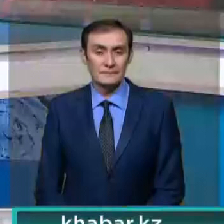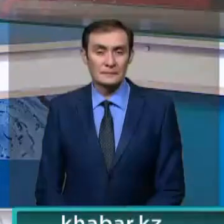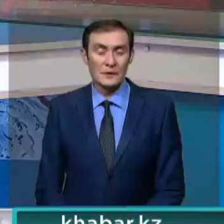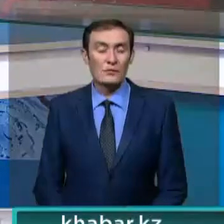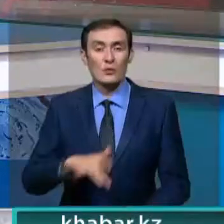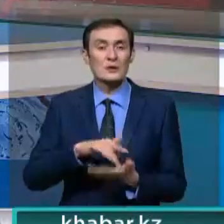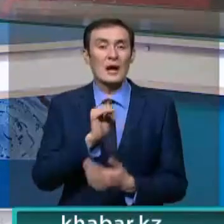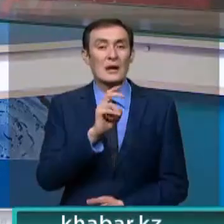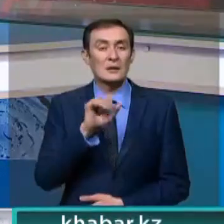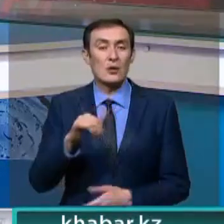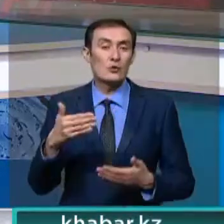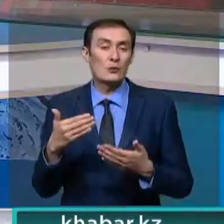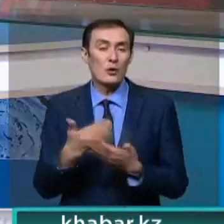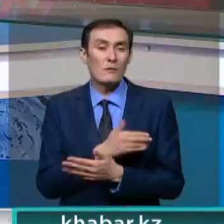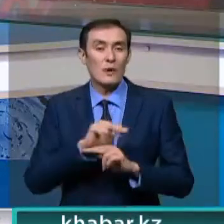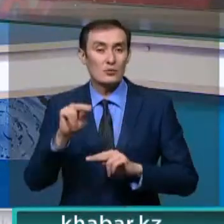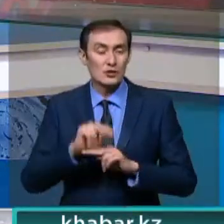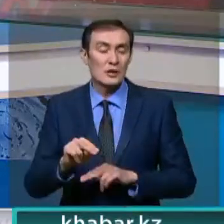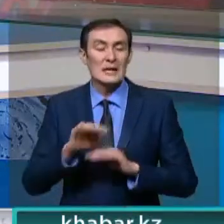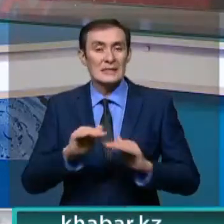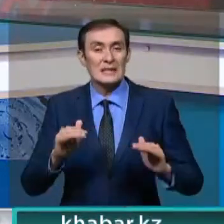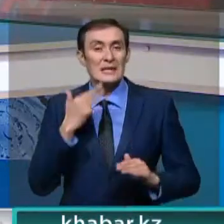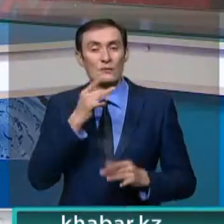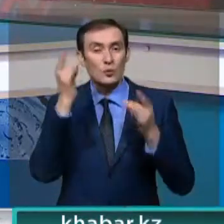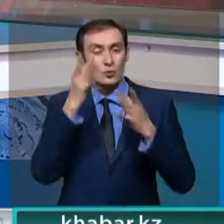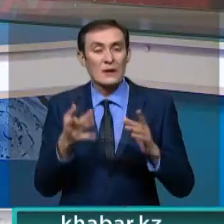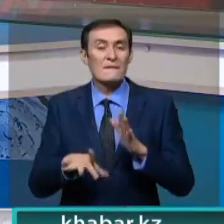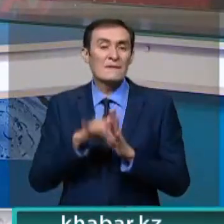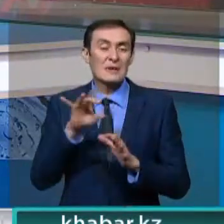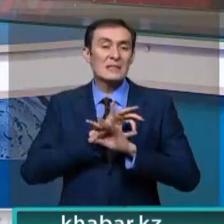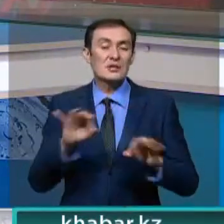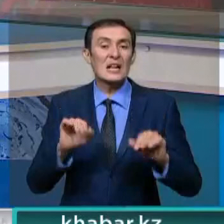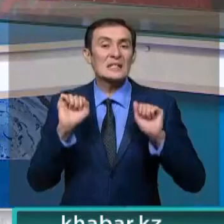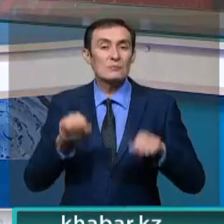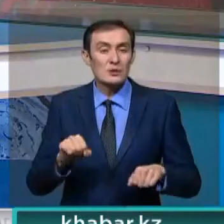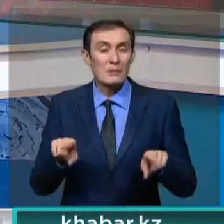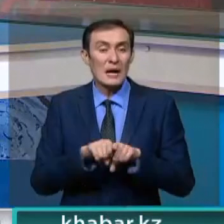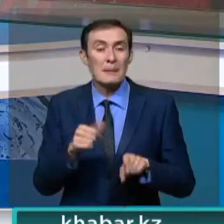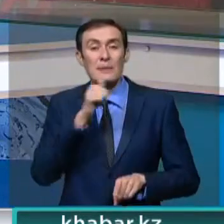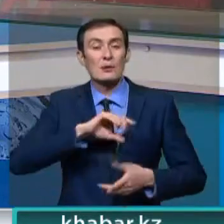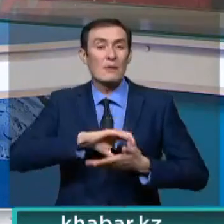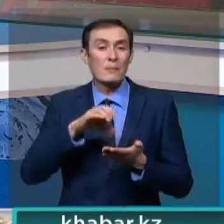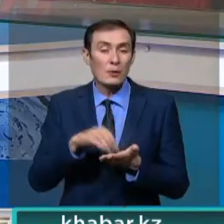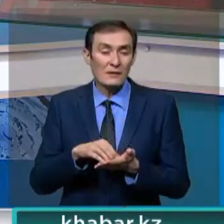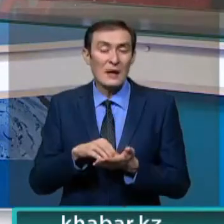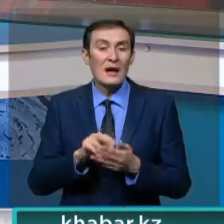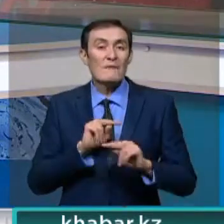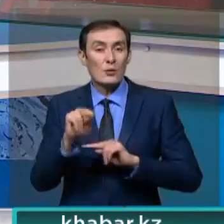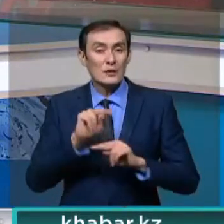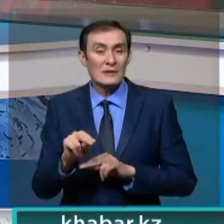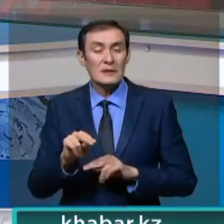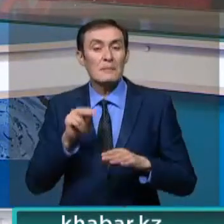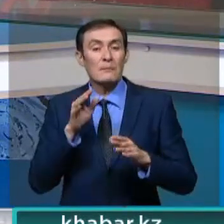В Актау решили по-новому учить детей национальной культуре и выбрали замечательный способ. В качестве пилотного проекта ввели факультатив